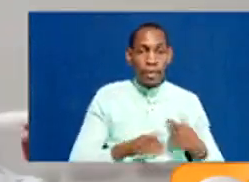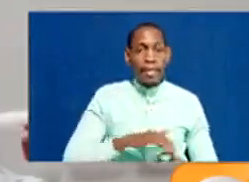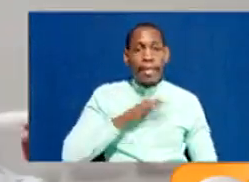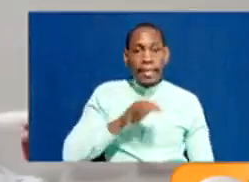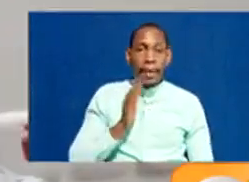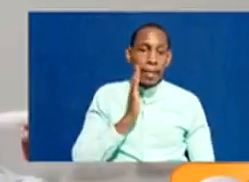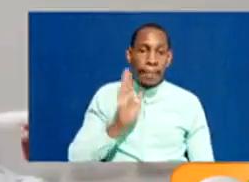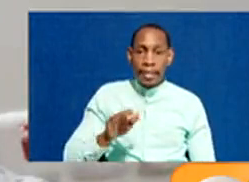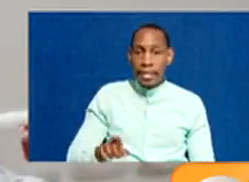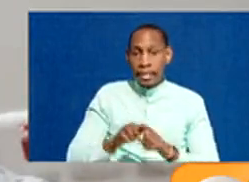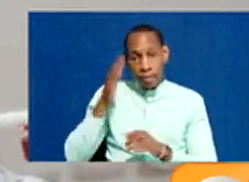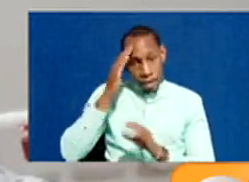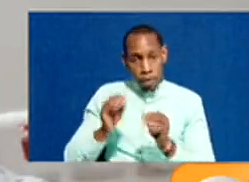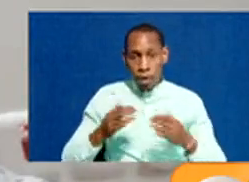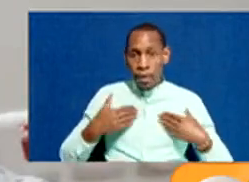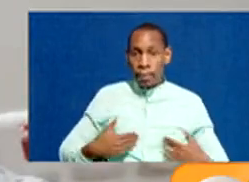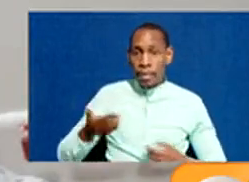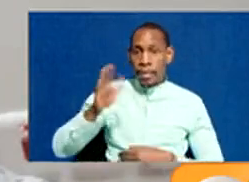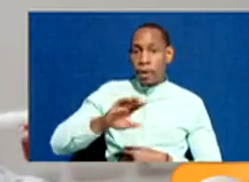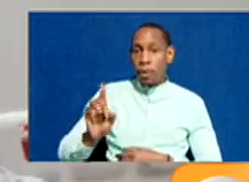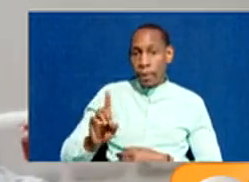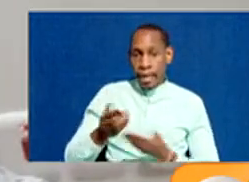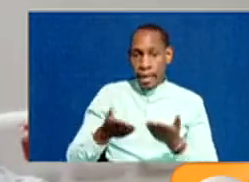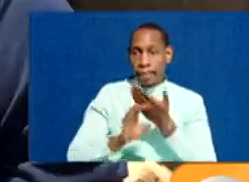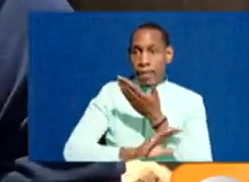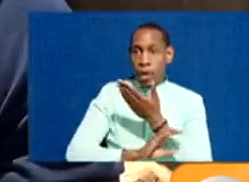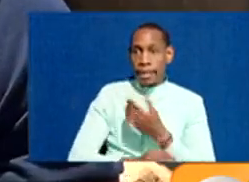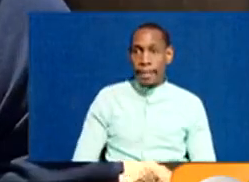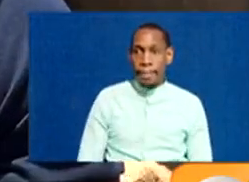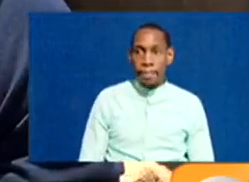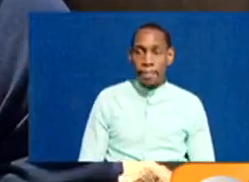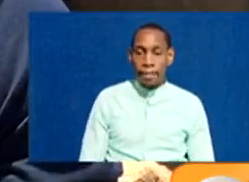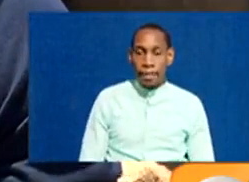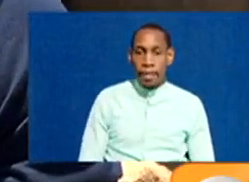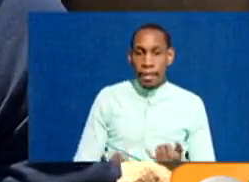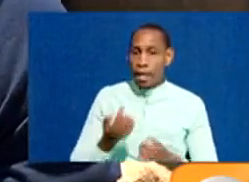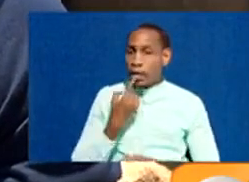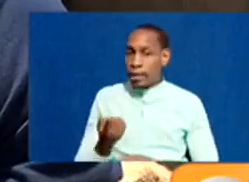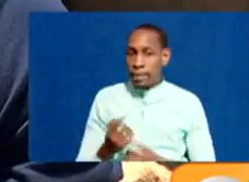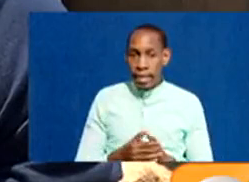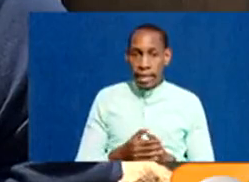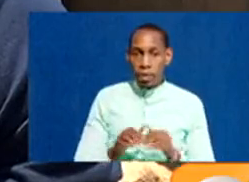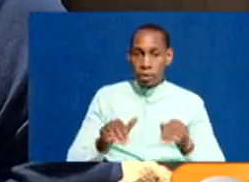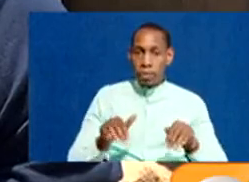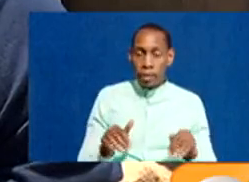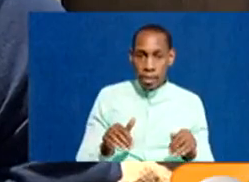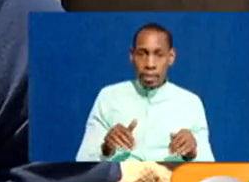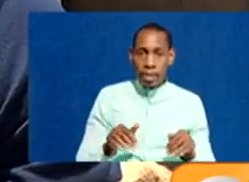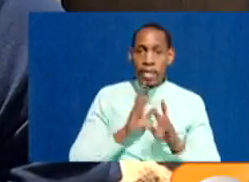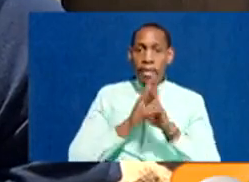mama yao, wasijue mwili utaletwa lini humu nchini. Kamwambia sasa, akamwambia tu anaongoja saa ripoti hiyo ya